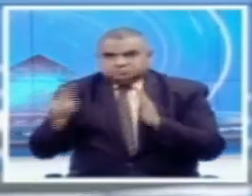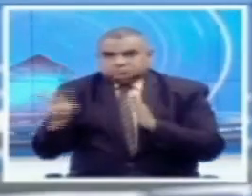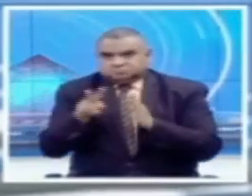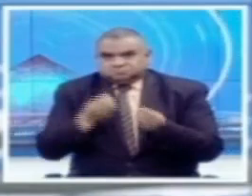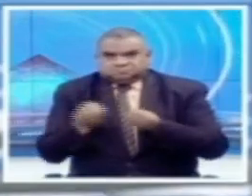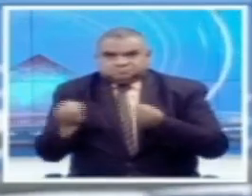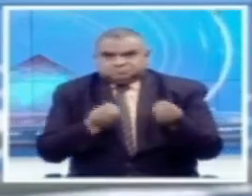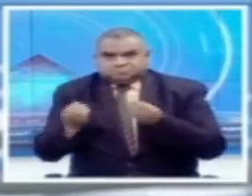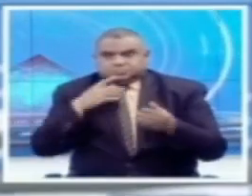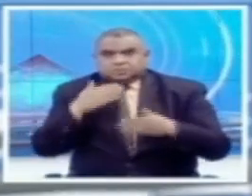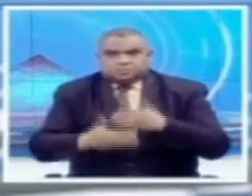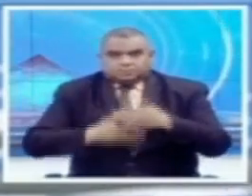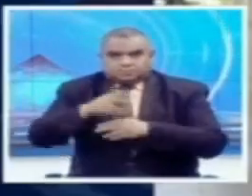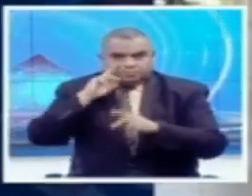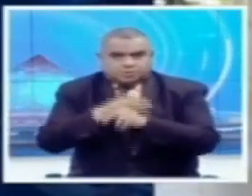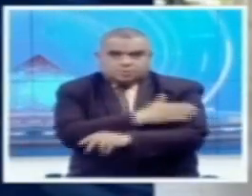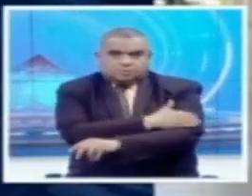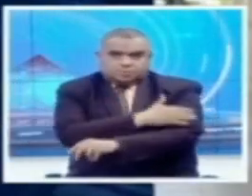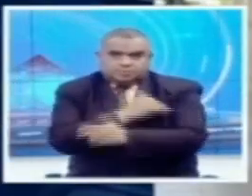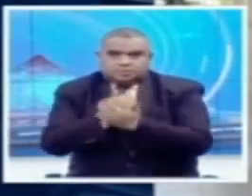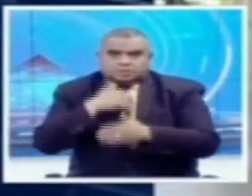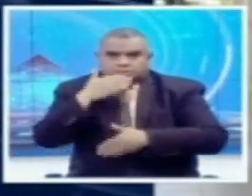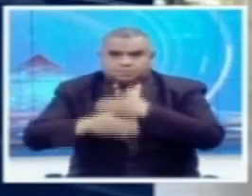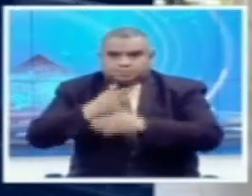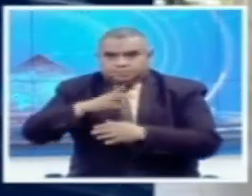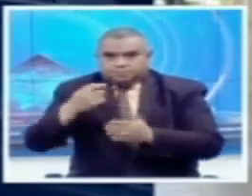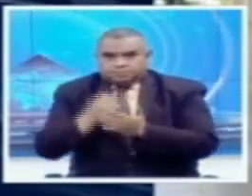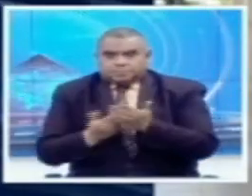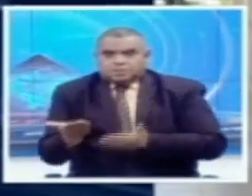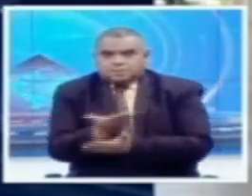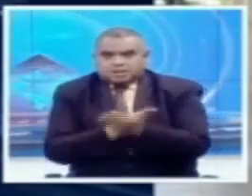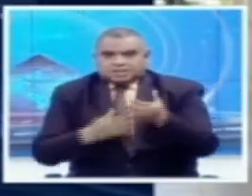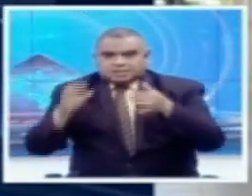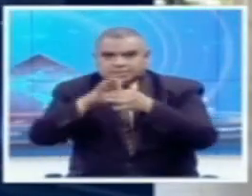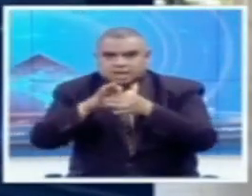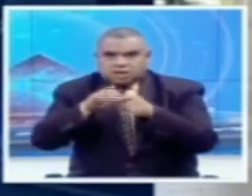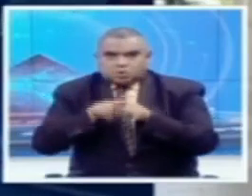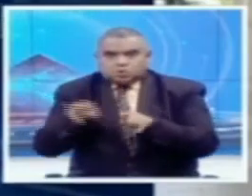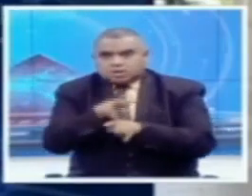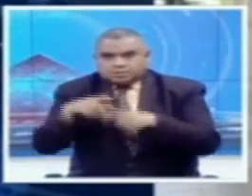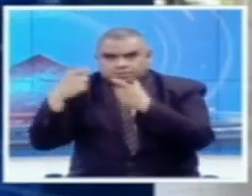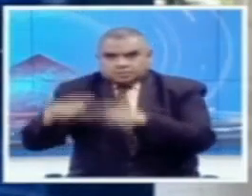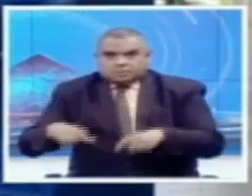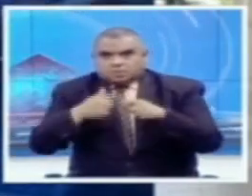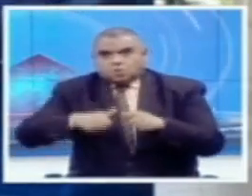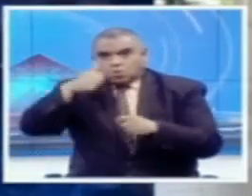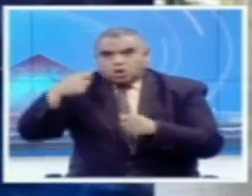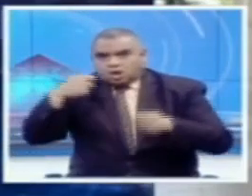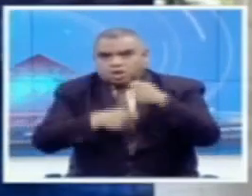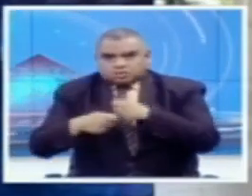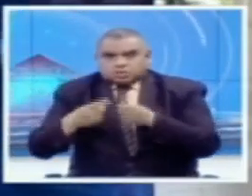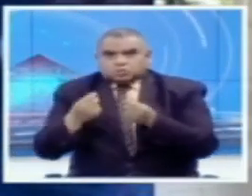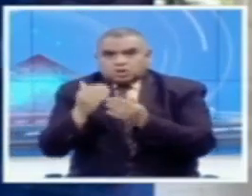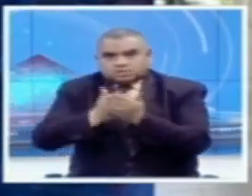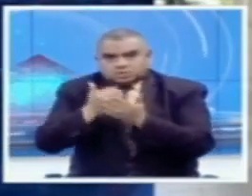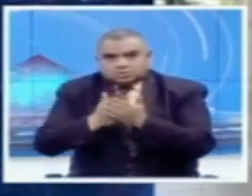ثنائية وموسعة بحضور وفدي البلدين. تطرقت المباحثات إلى تعزيز التعاون الثنائي خاصة في مجالات